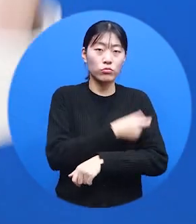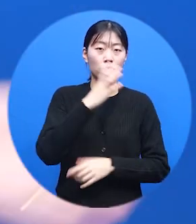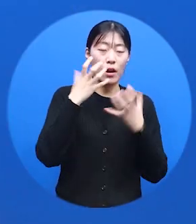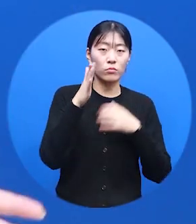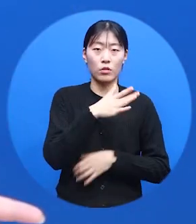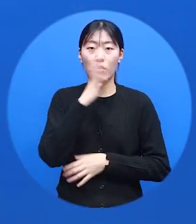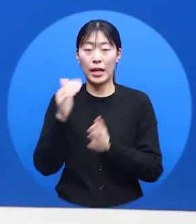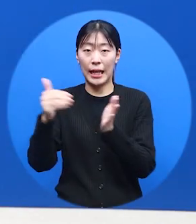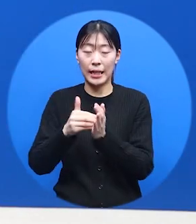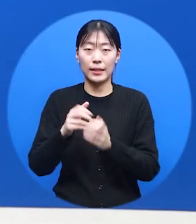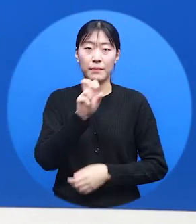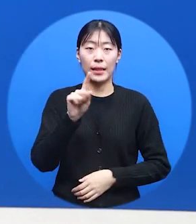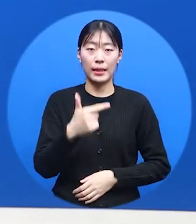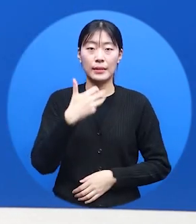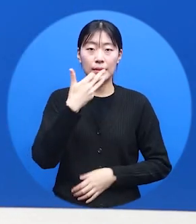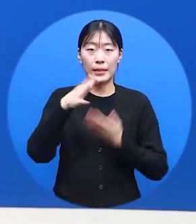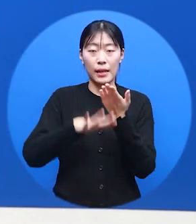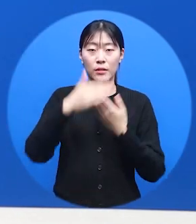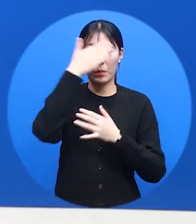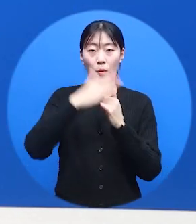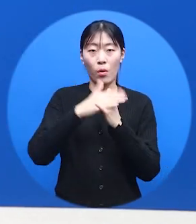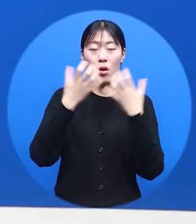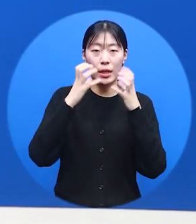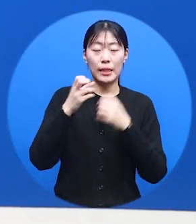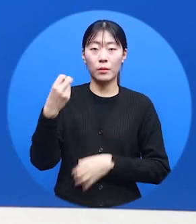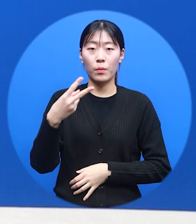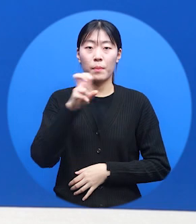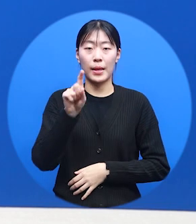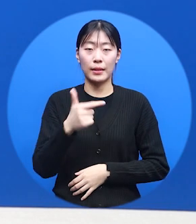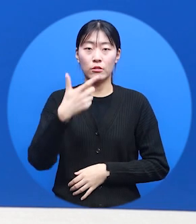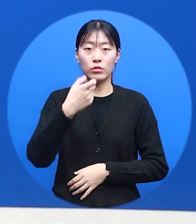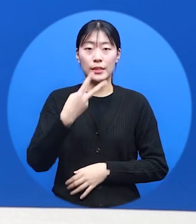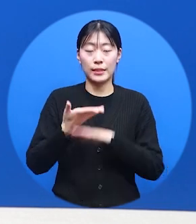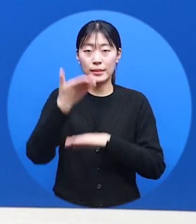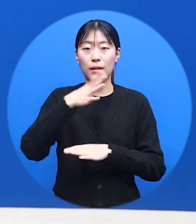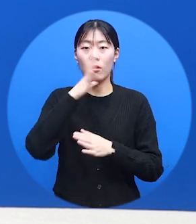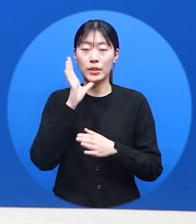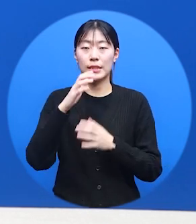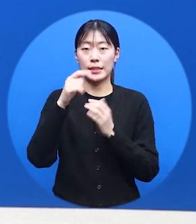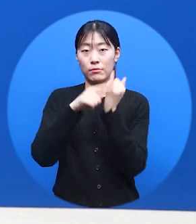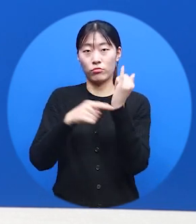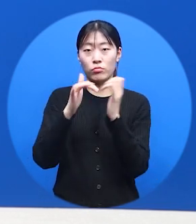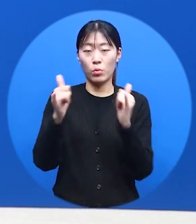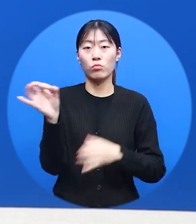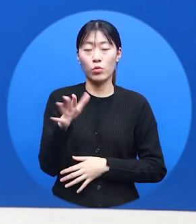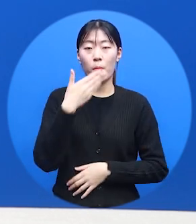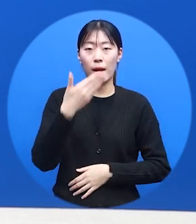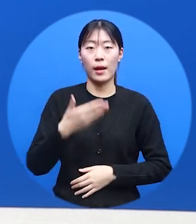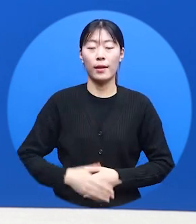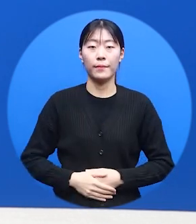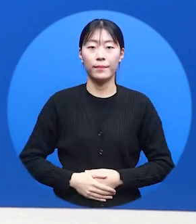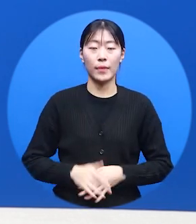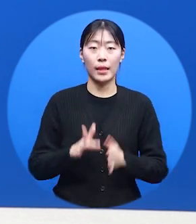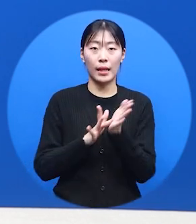더욱 확대됐는데요. 만 18세 이하 청소년과 어린이는 물론 만 62세 이상 어르신과 임신부도